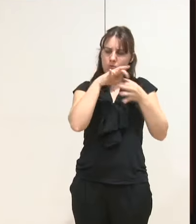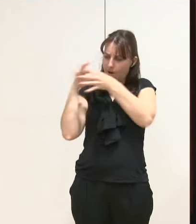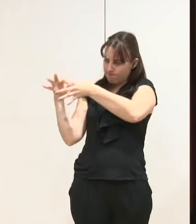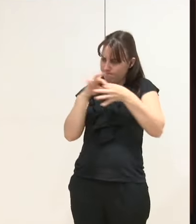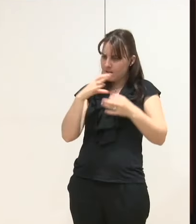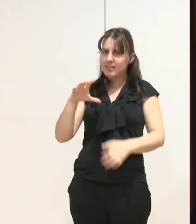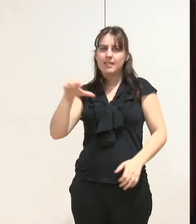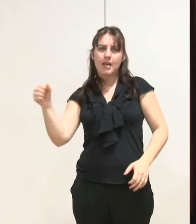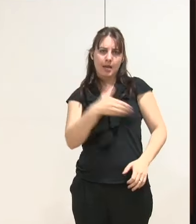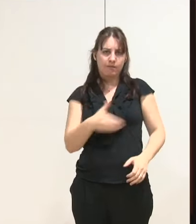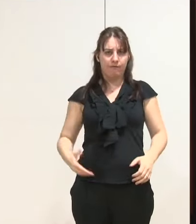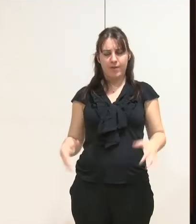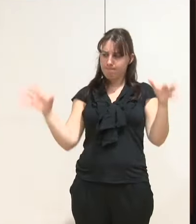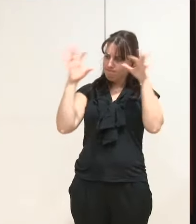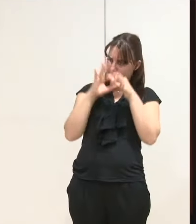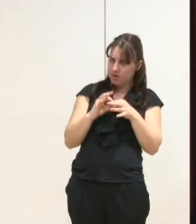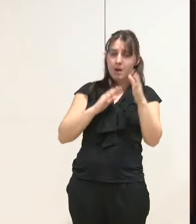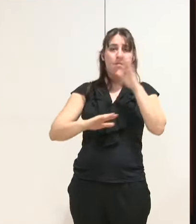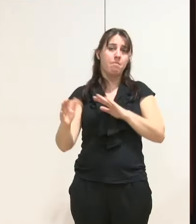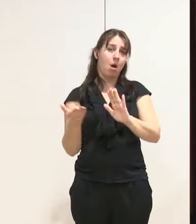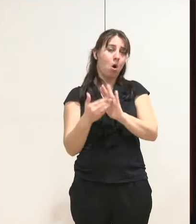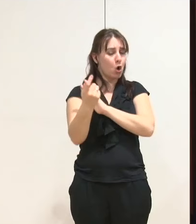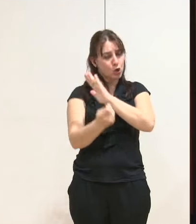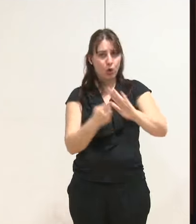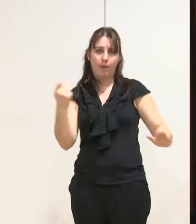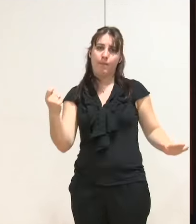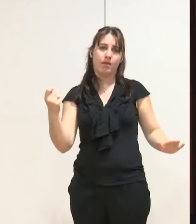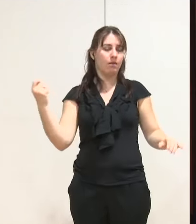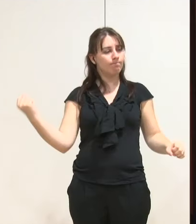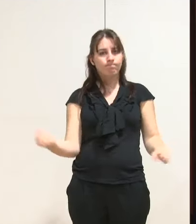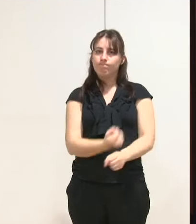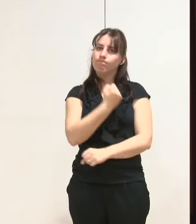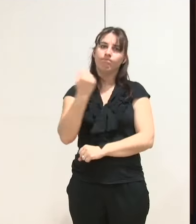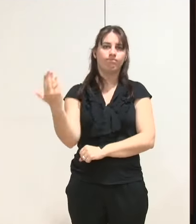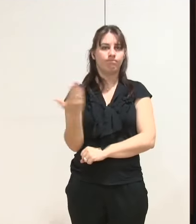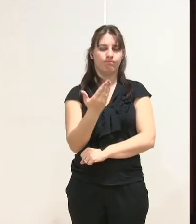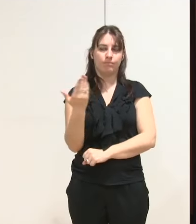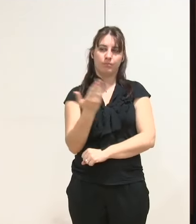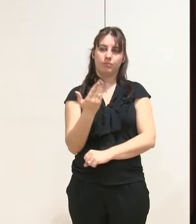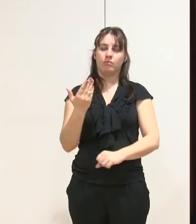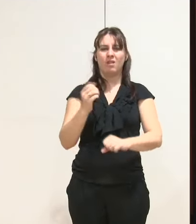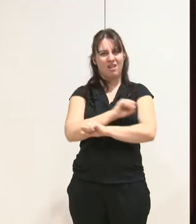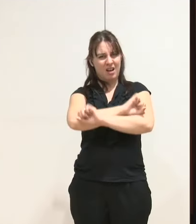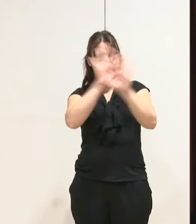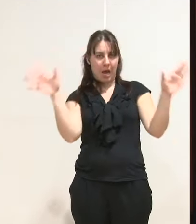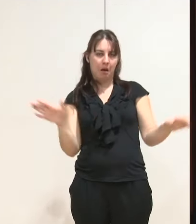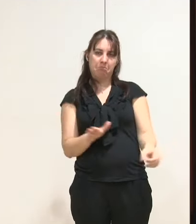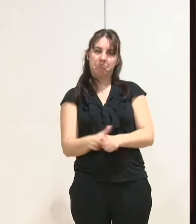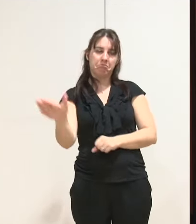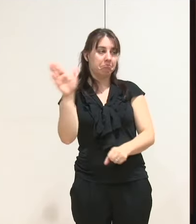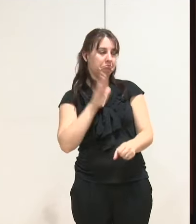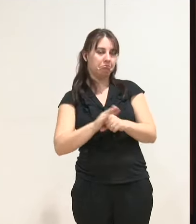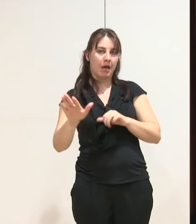mais encore une fois on regrette vivement à la fois le l'absence de clarté sur les